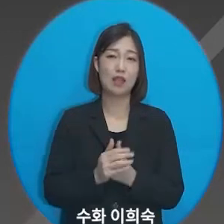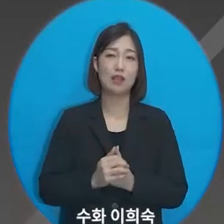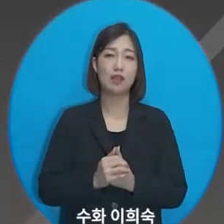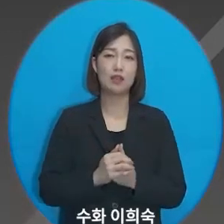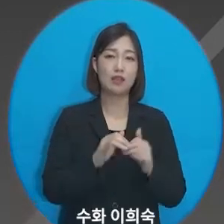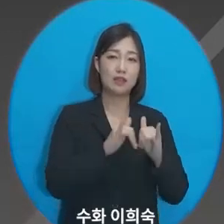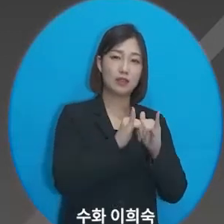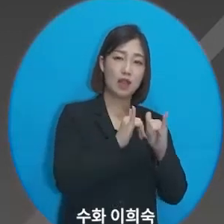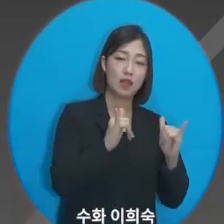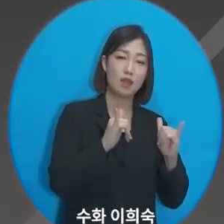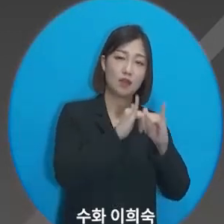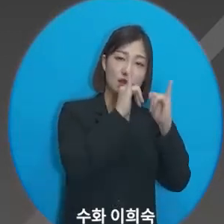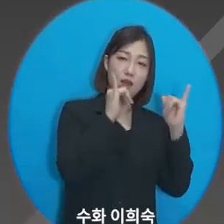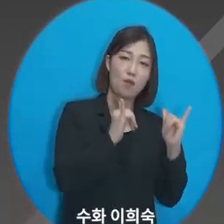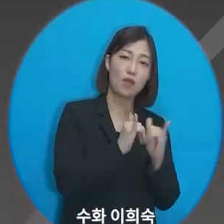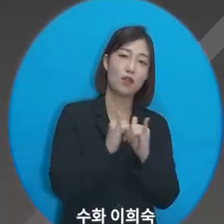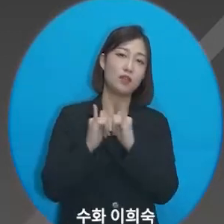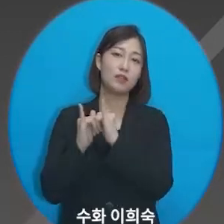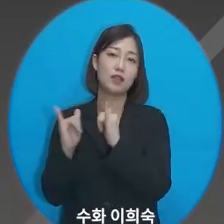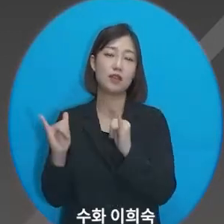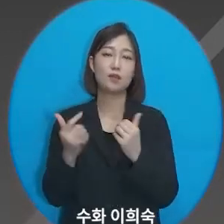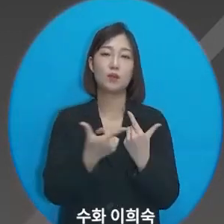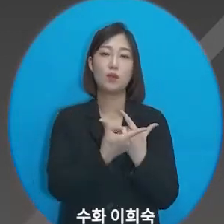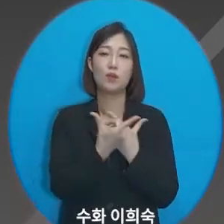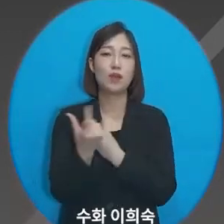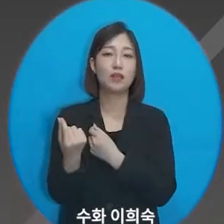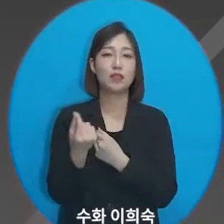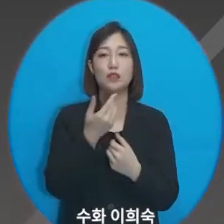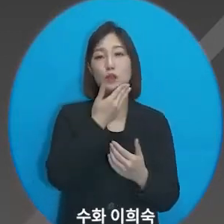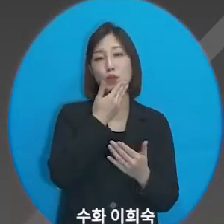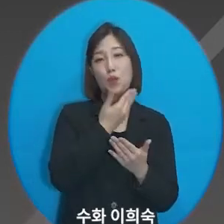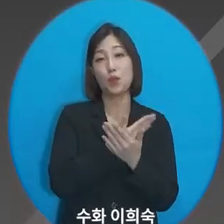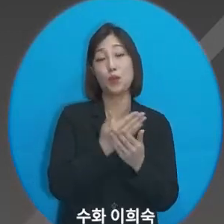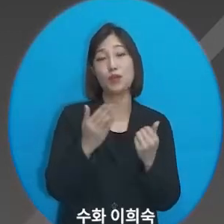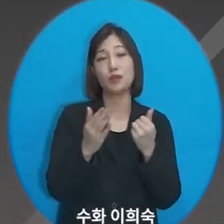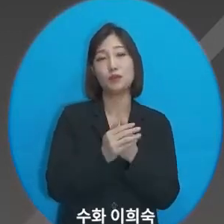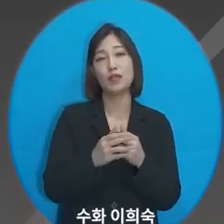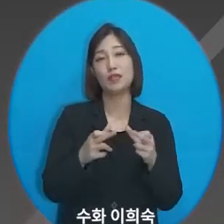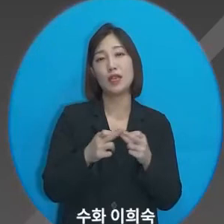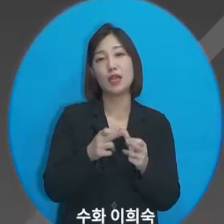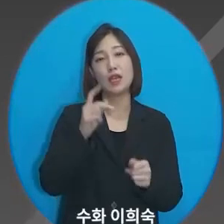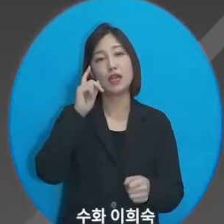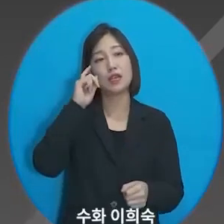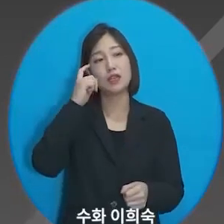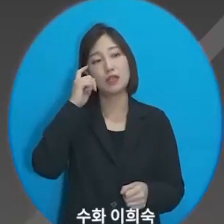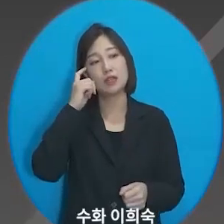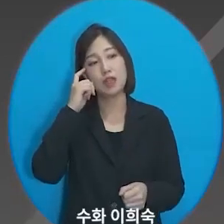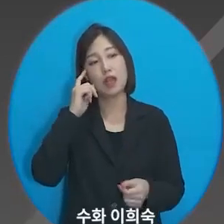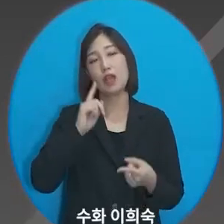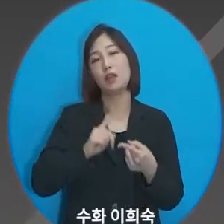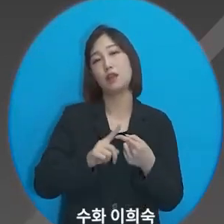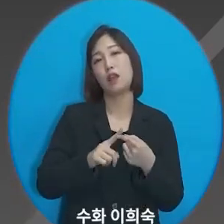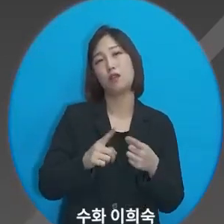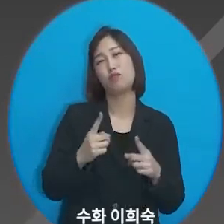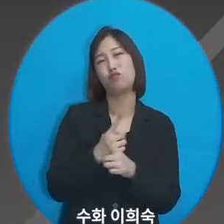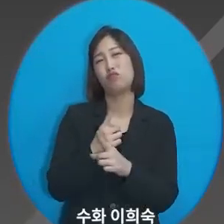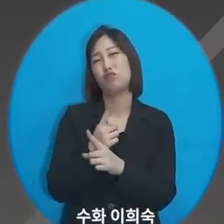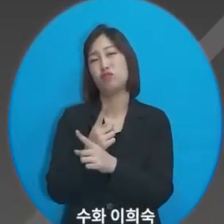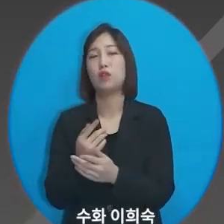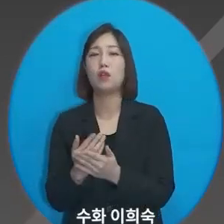있습니다. 그래서 장애인식 개선 교육도 강화되어야 되고 우리 장애인 당사자들도 역량 강화를 해야